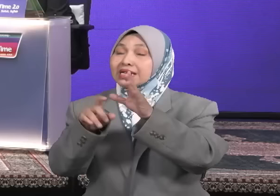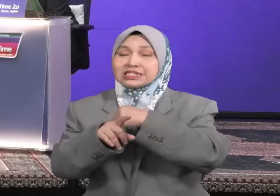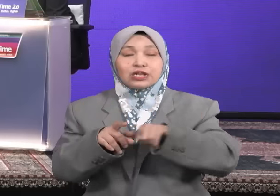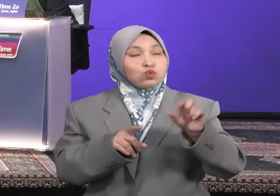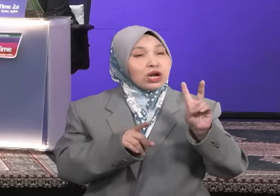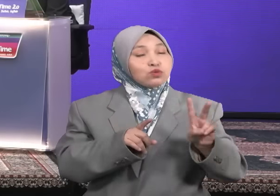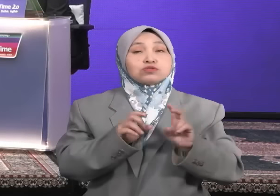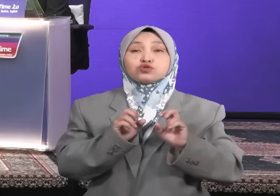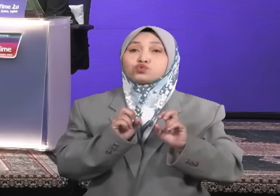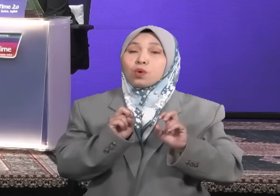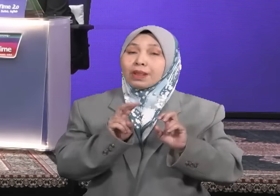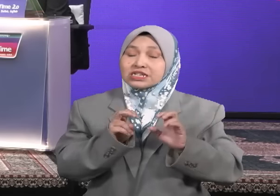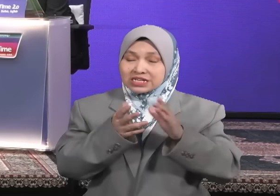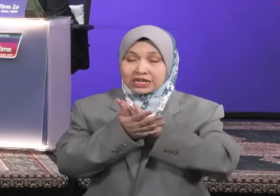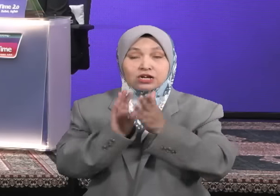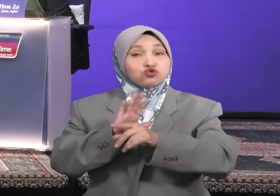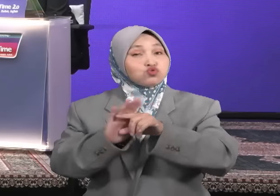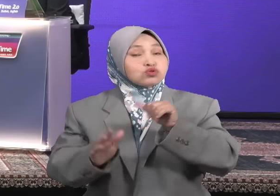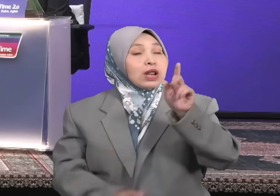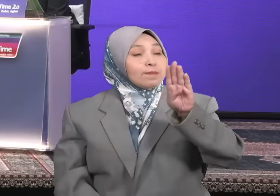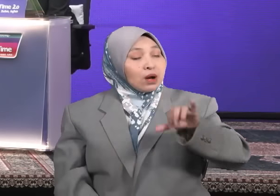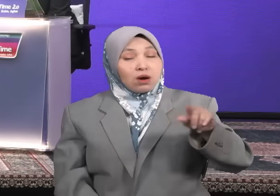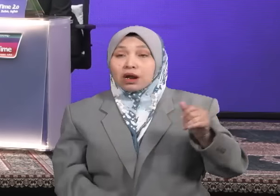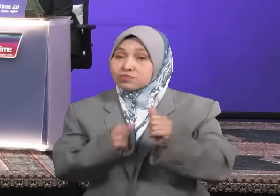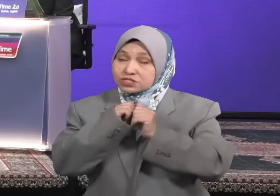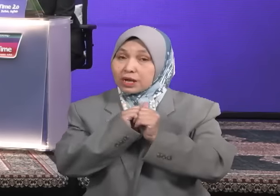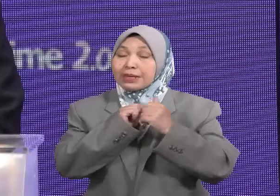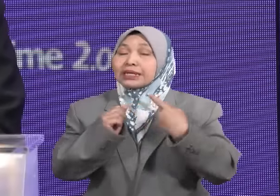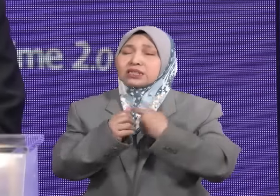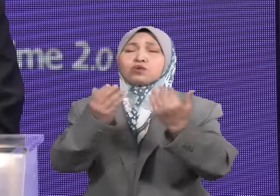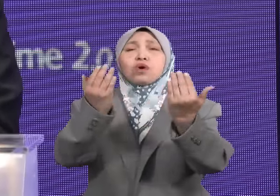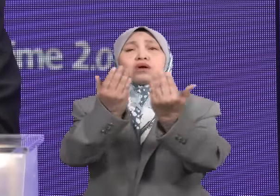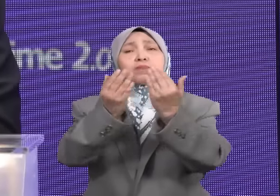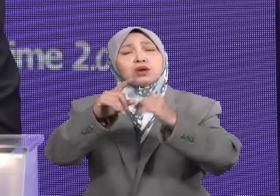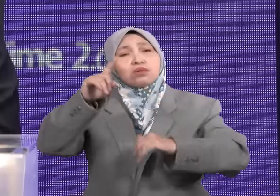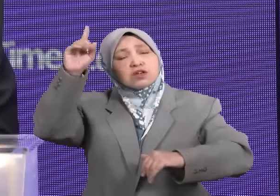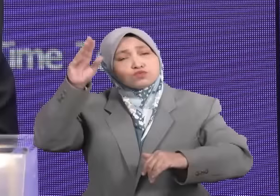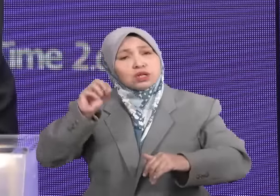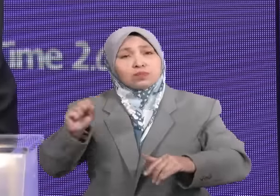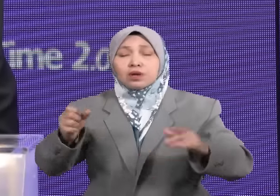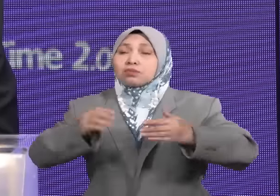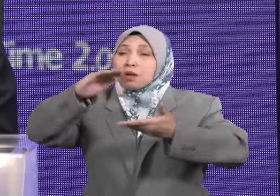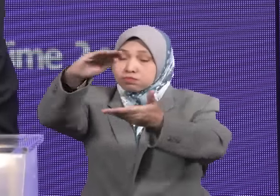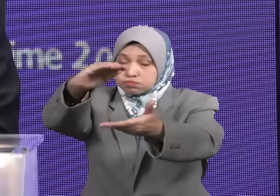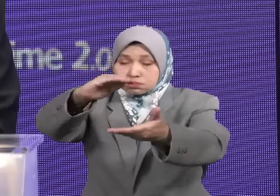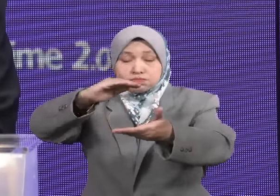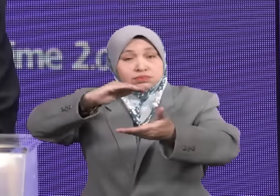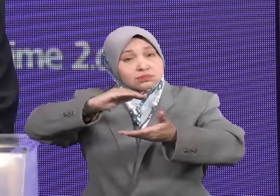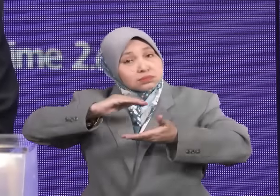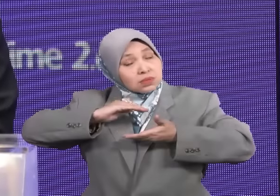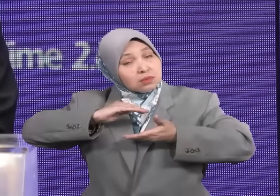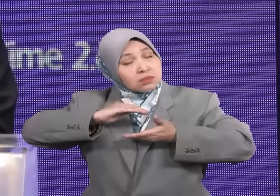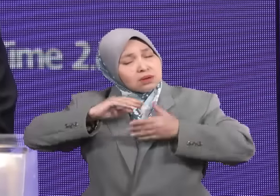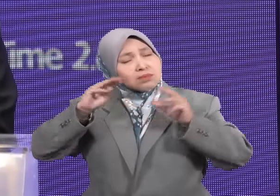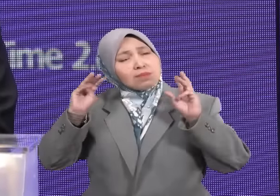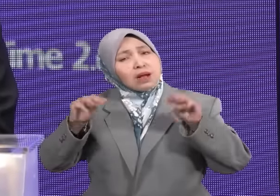212 daripada surah Al-Baqarah yang sama-sama kita doakan kepada Allah Subhanahu taala, Allah bekalkan kepada kita